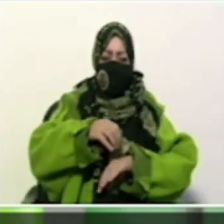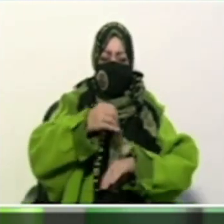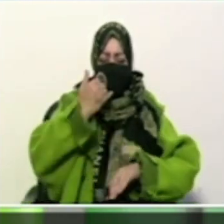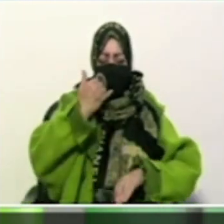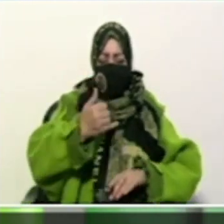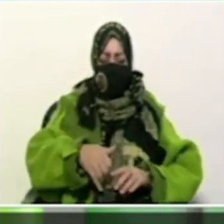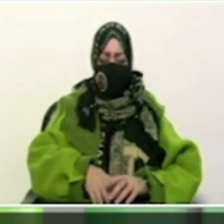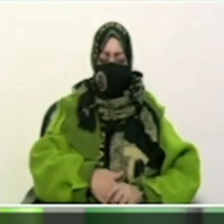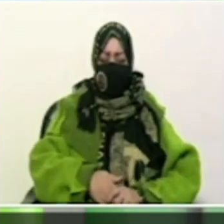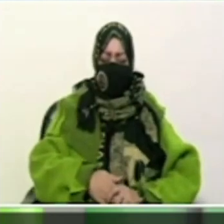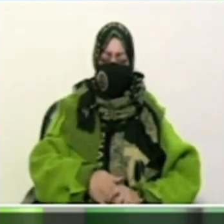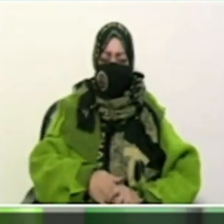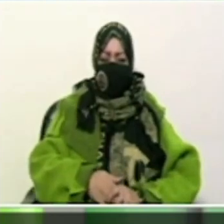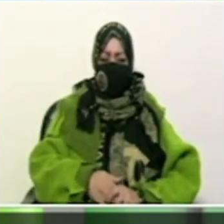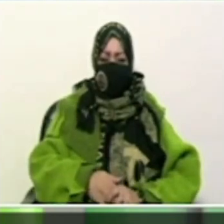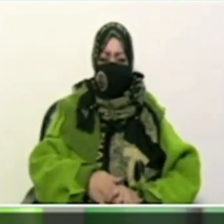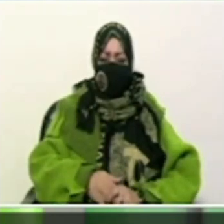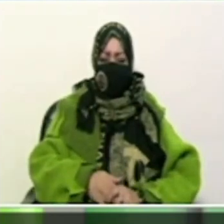اليوم